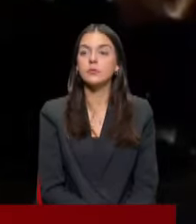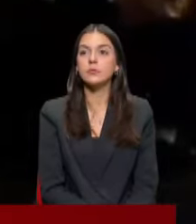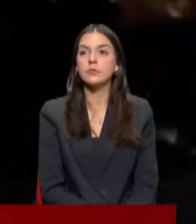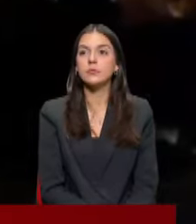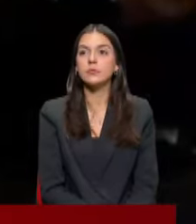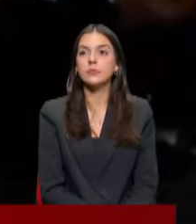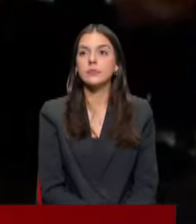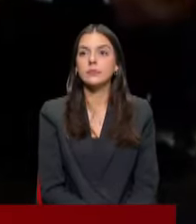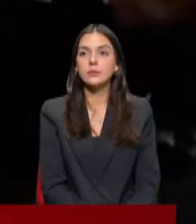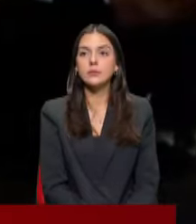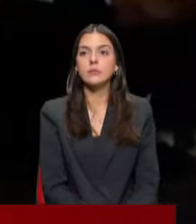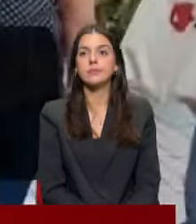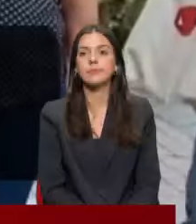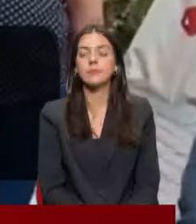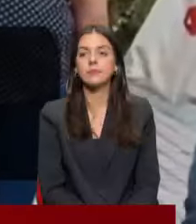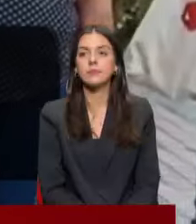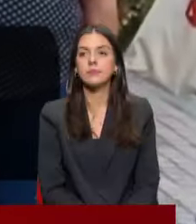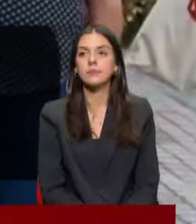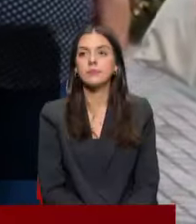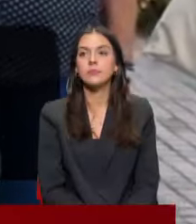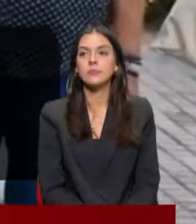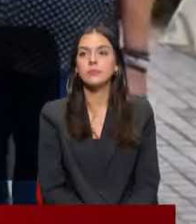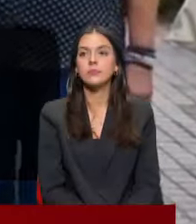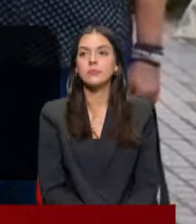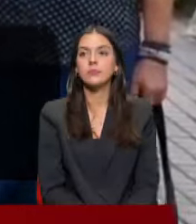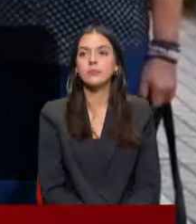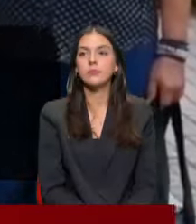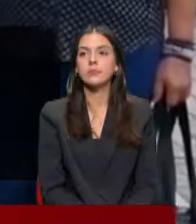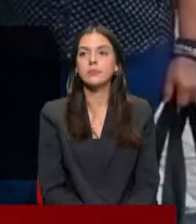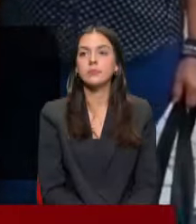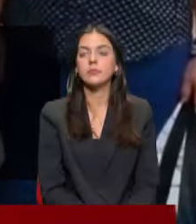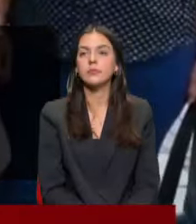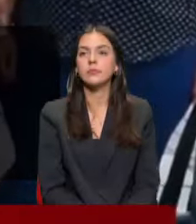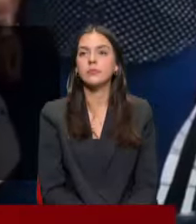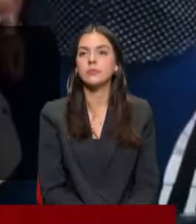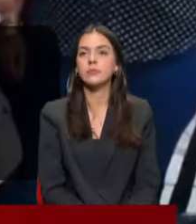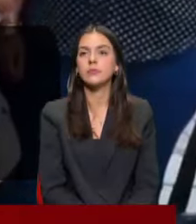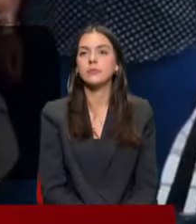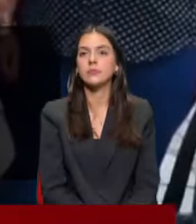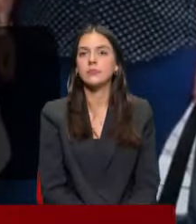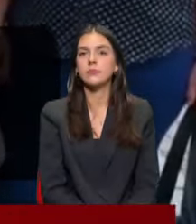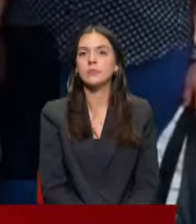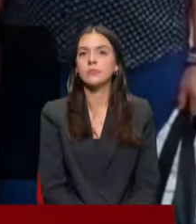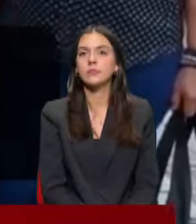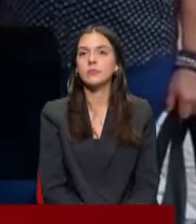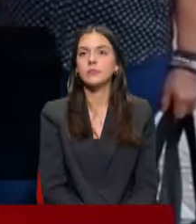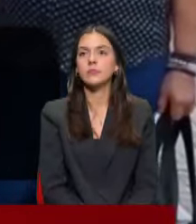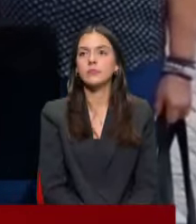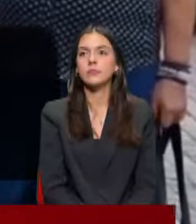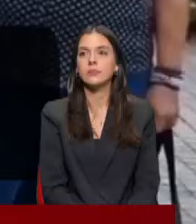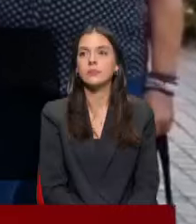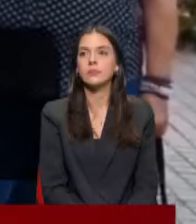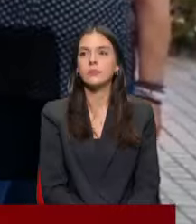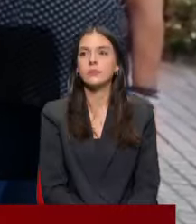kelimenin gerçek anlamıyla adalet gerek. Koskoca bir şehrin surlarında bir kadın öldürüldü. Ve ortaya çıkan önemli